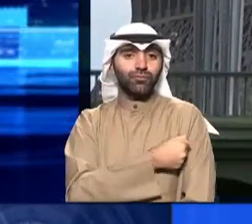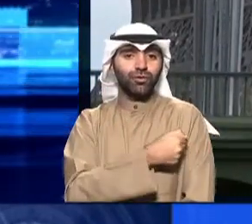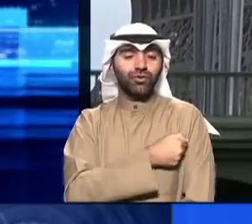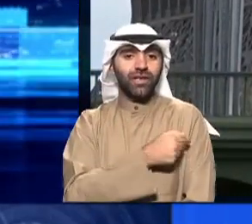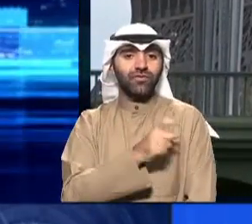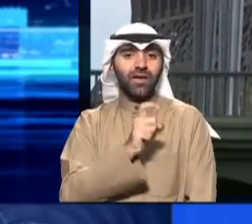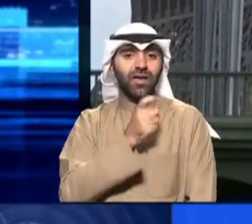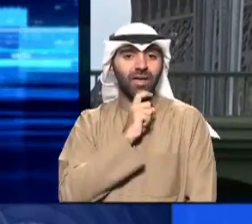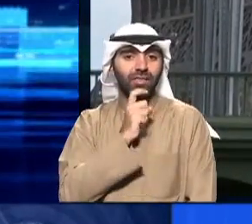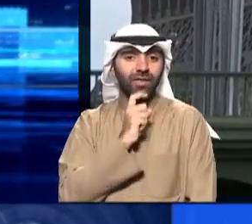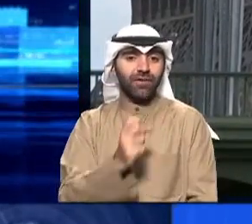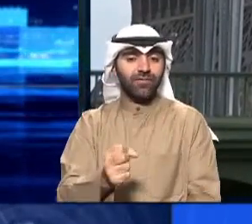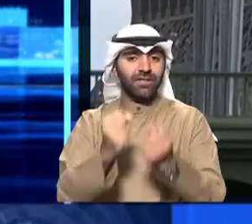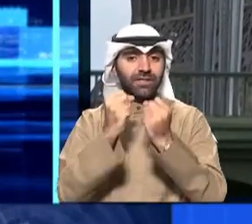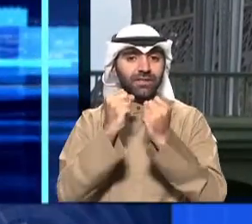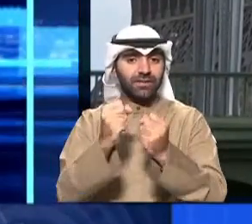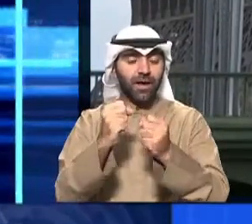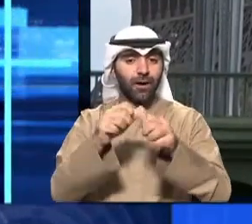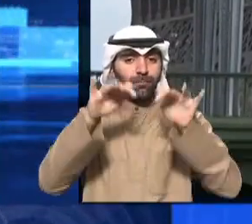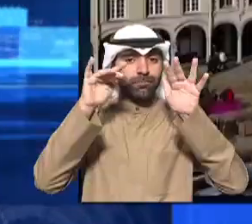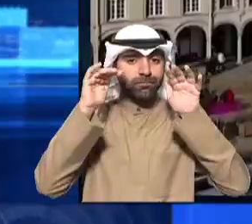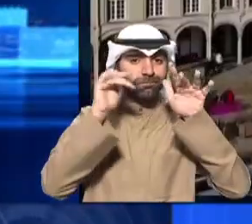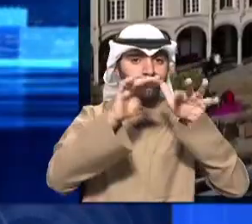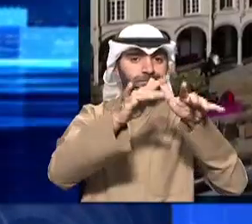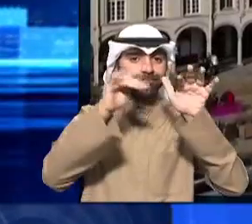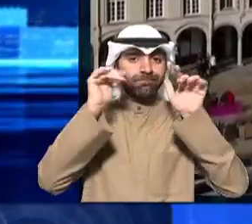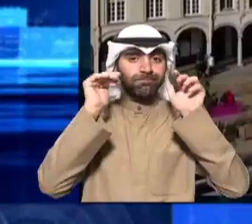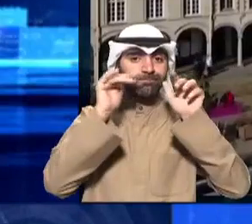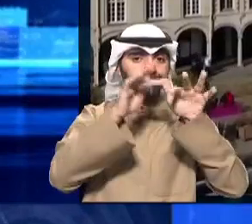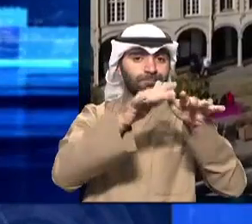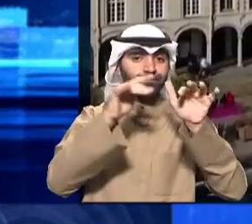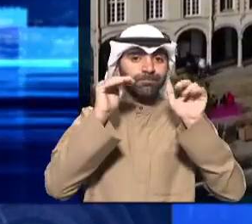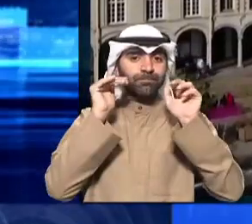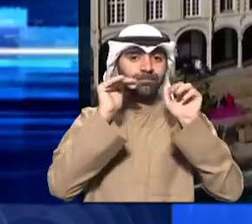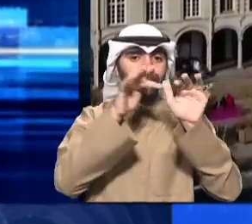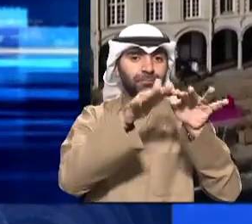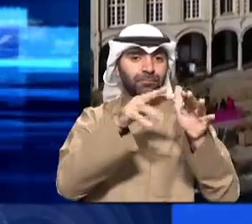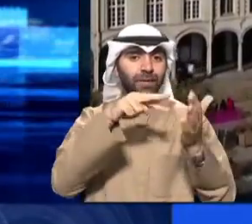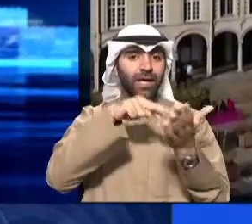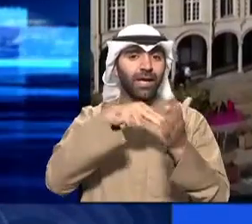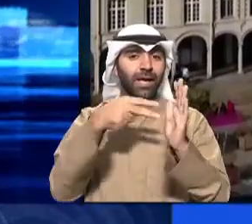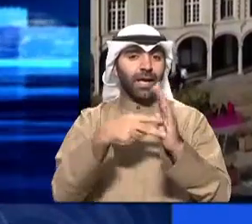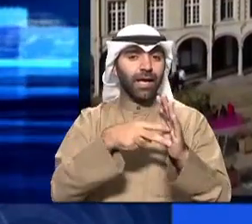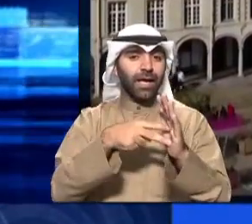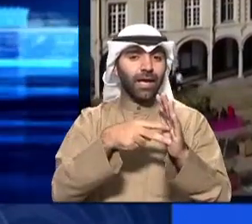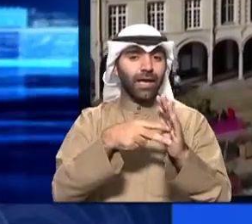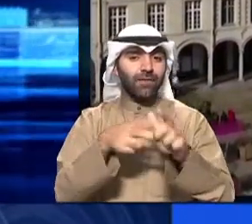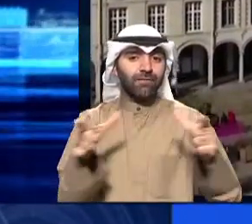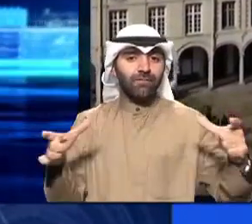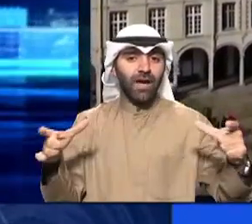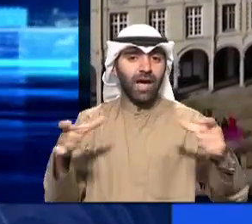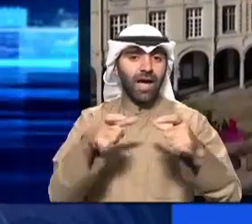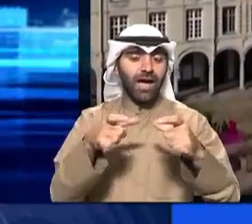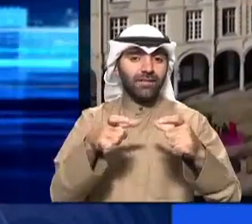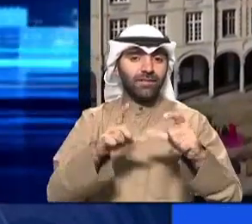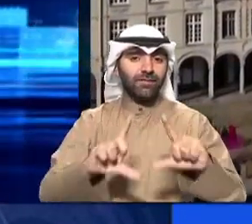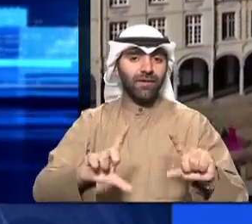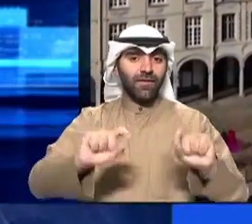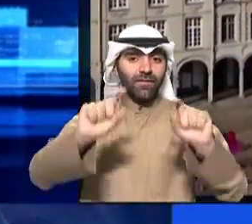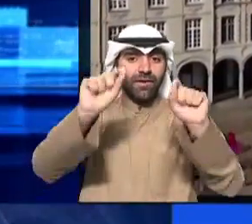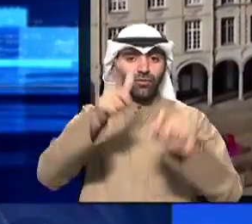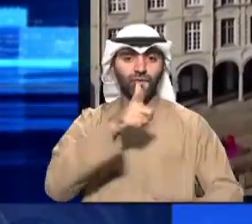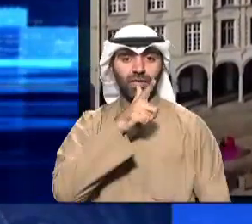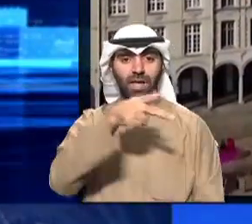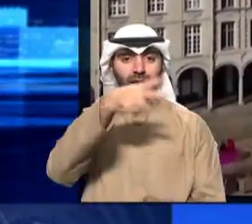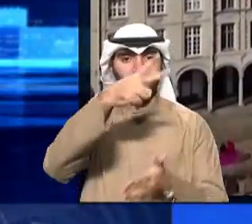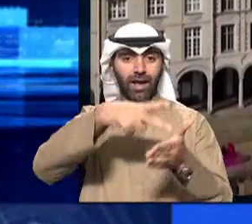بل وحتى تم عملية نقل بعض منهم إلى مستشفيات غرب البلاد التي تعرف إصابات